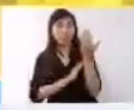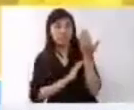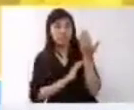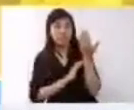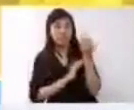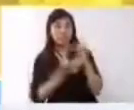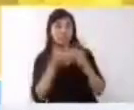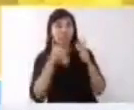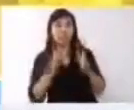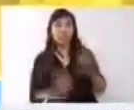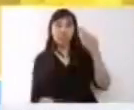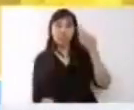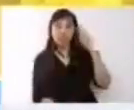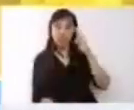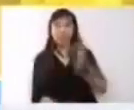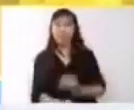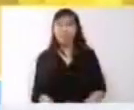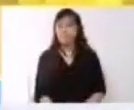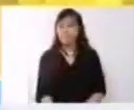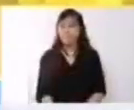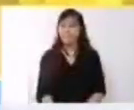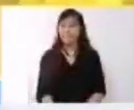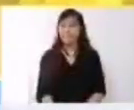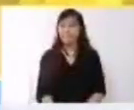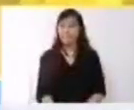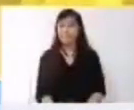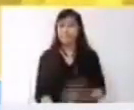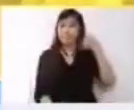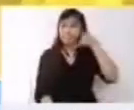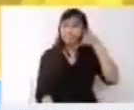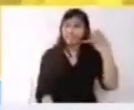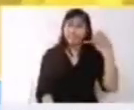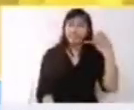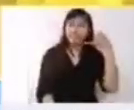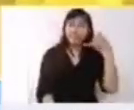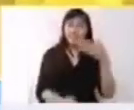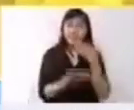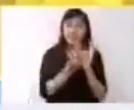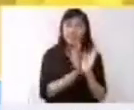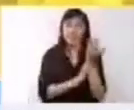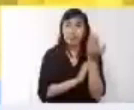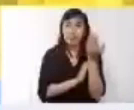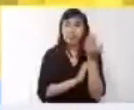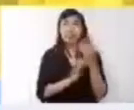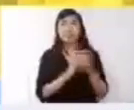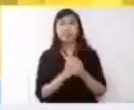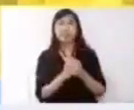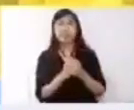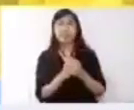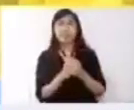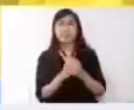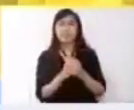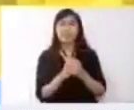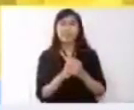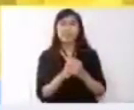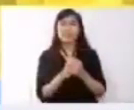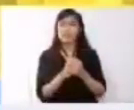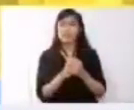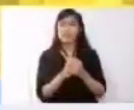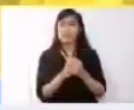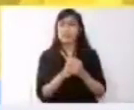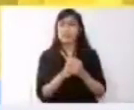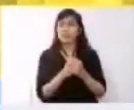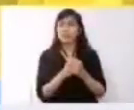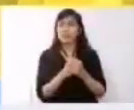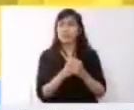Okay, sa ating patuloy na pagsasailalim po sa community quarantine, marami pa rin po ang nangangailangan ng assistance mula sa pamahalaan.